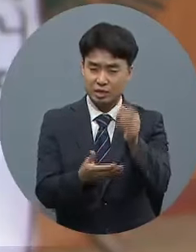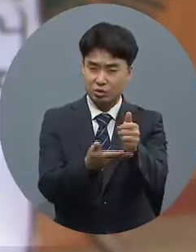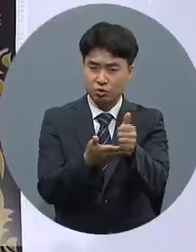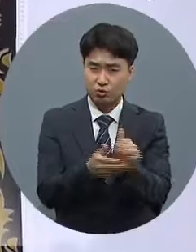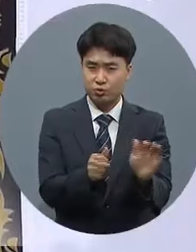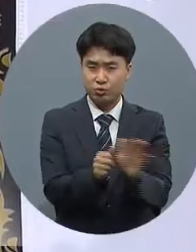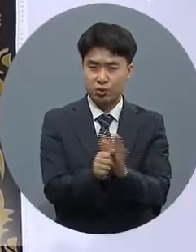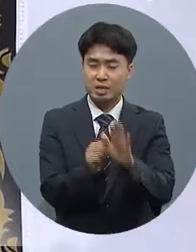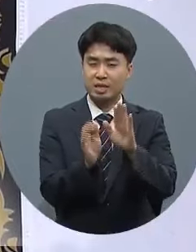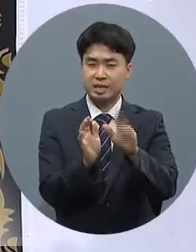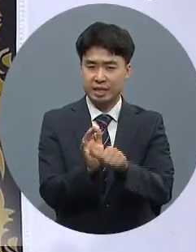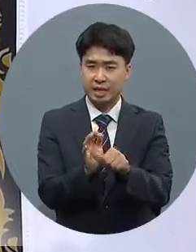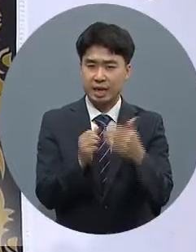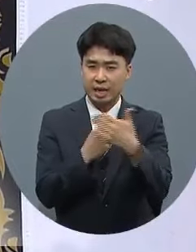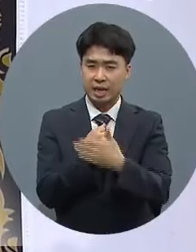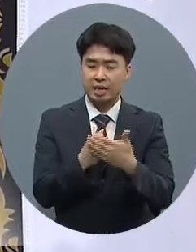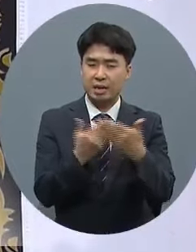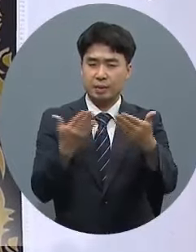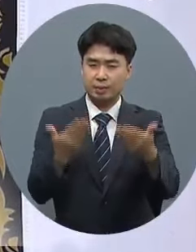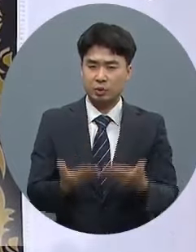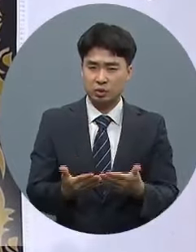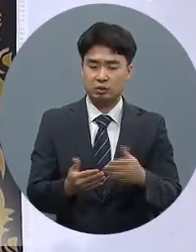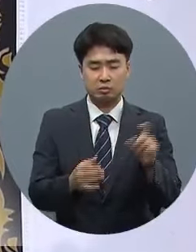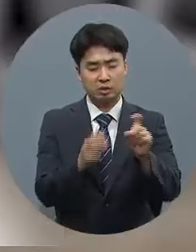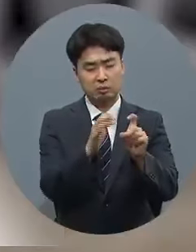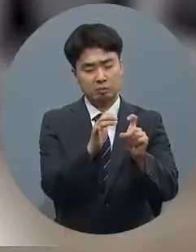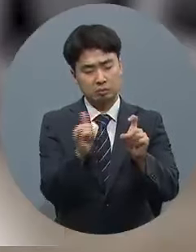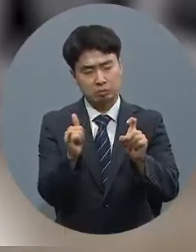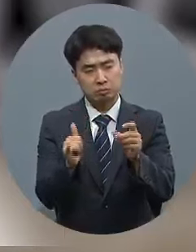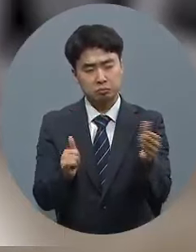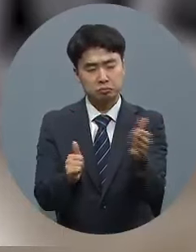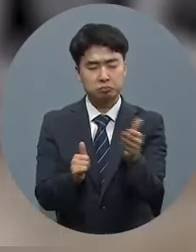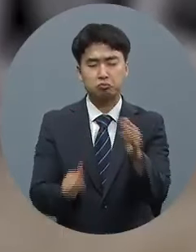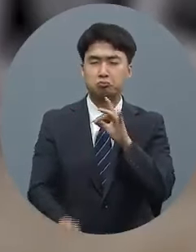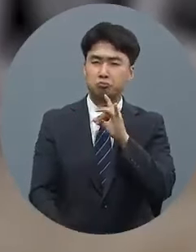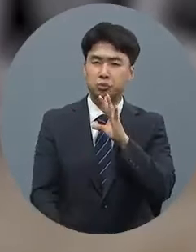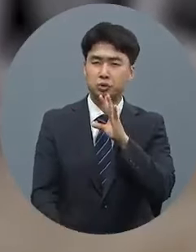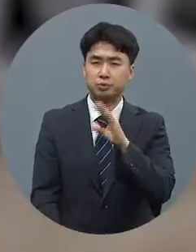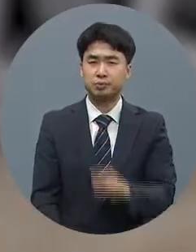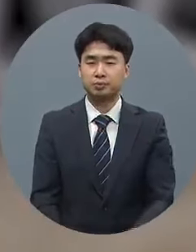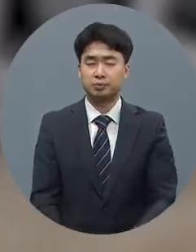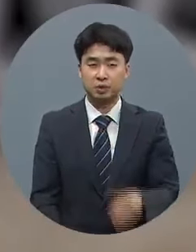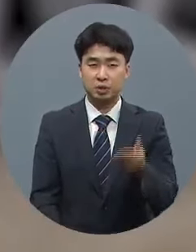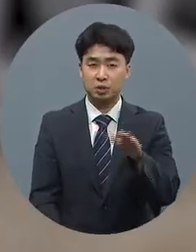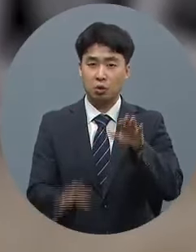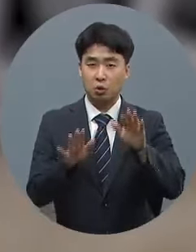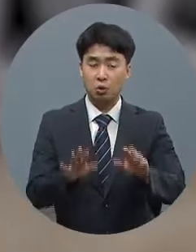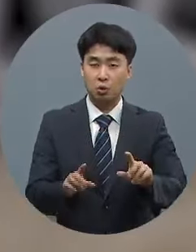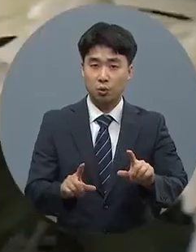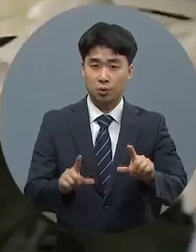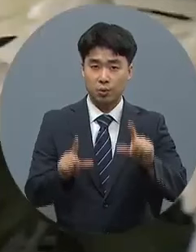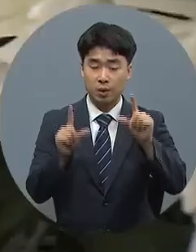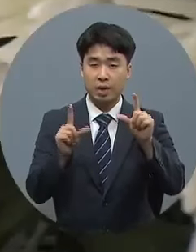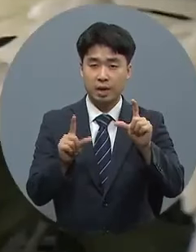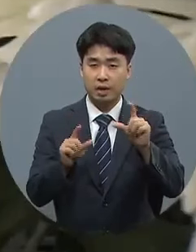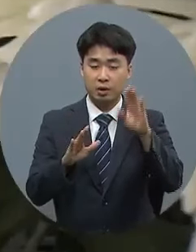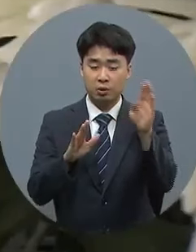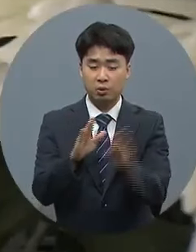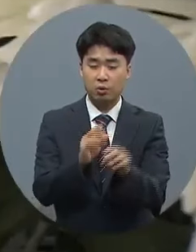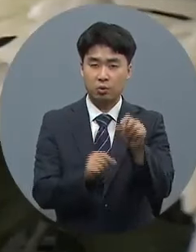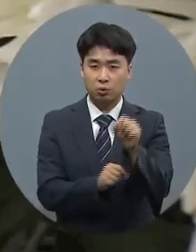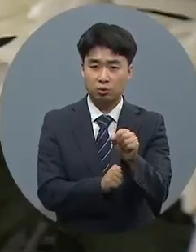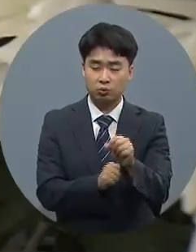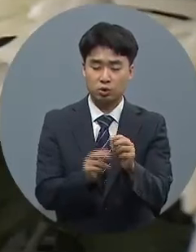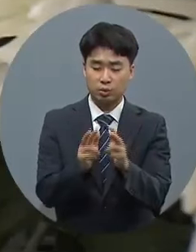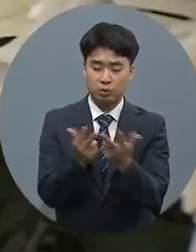때 실제이 규정에 혜택을 받은 인원은 10여명에 불과하다는 계산이 나옵니다 하지만 올해 울산시 소속 공무원의 본인과